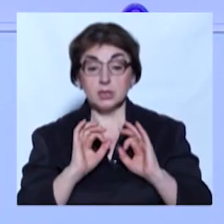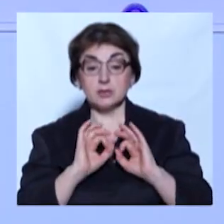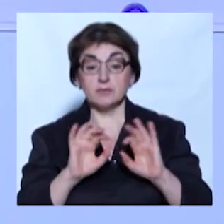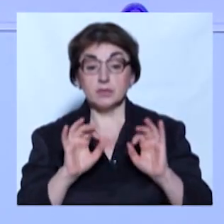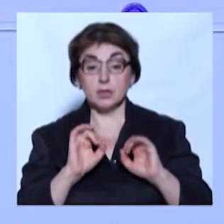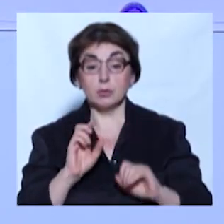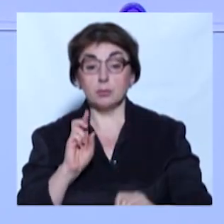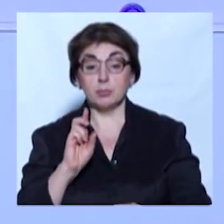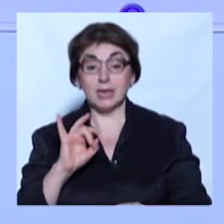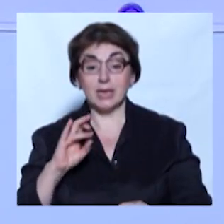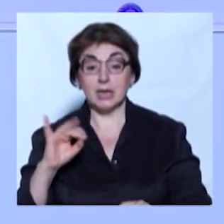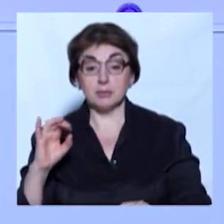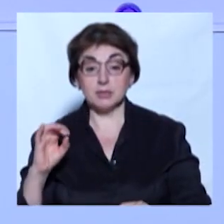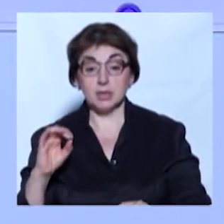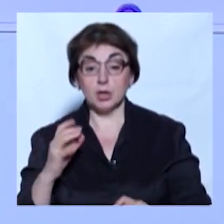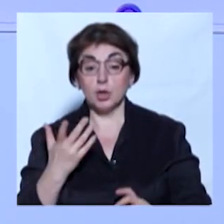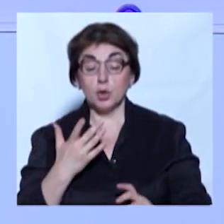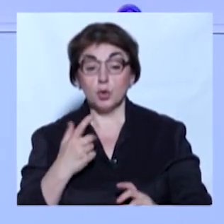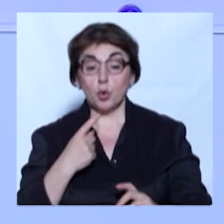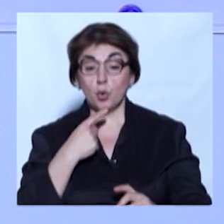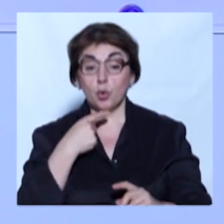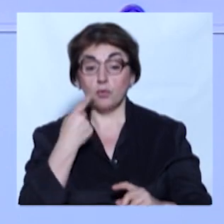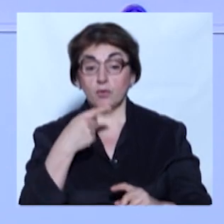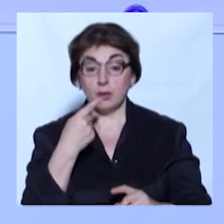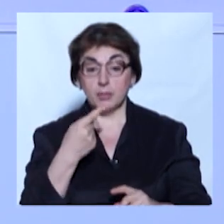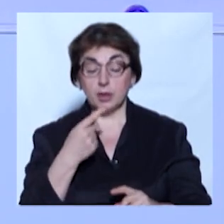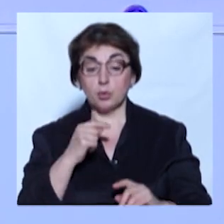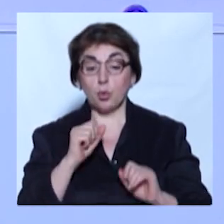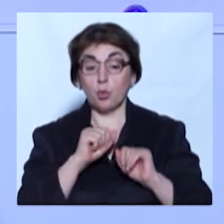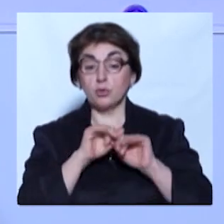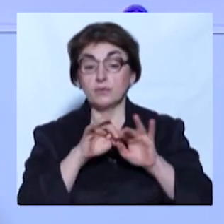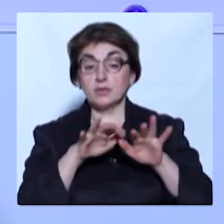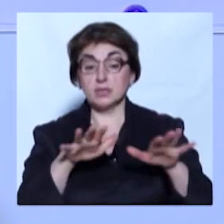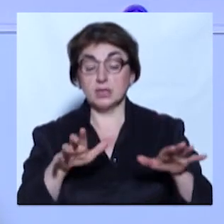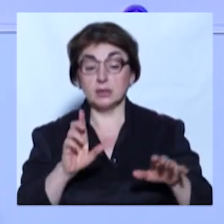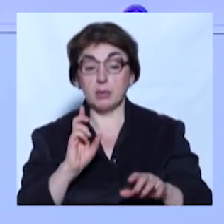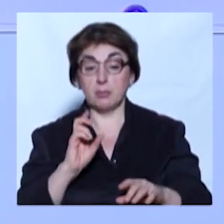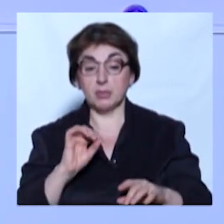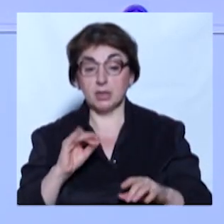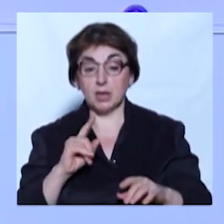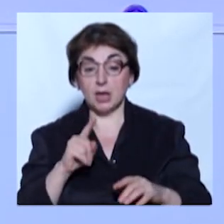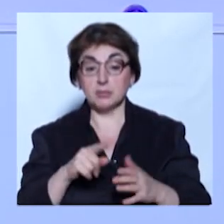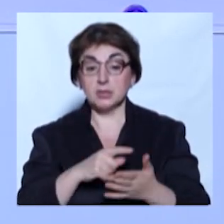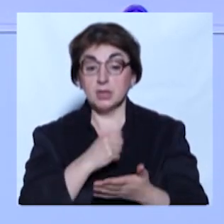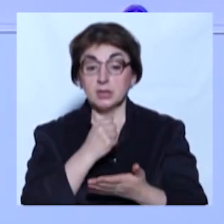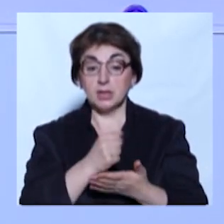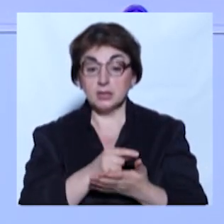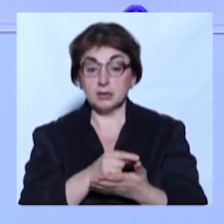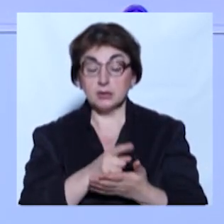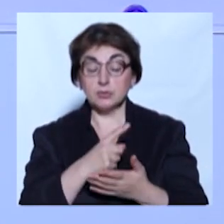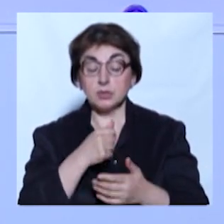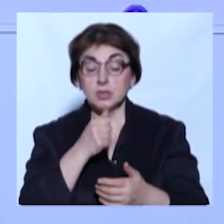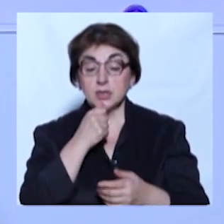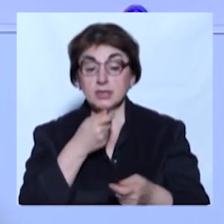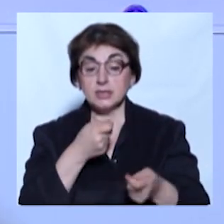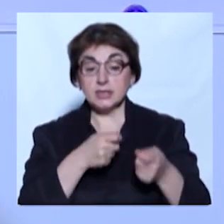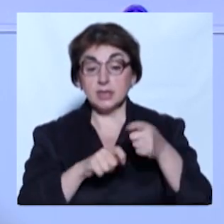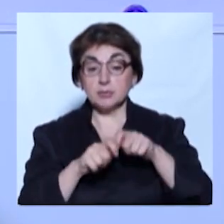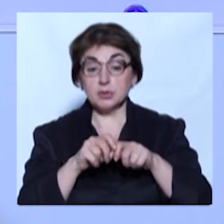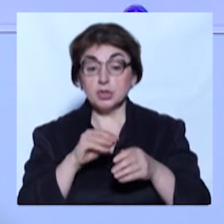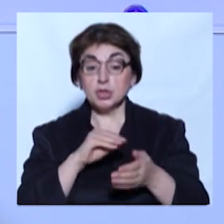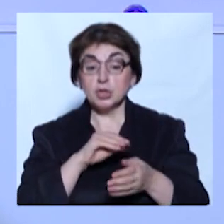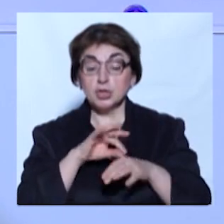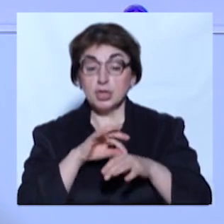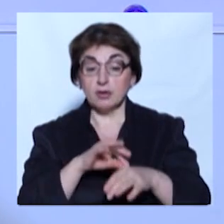ბგერაზე ვისაუბრებთ. Როგორ წარმოიქმნება და ვრცელდება ბგერა, ამის დასადგენად ცდებს ჩავატარებთ. Ასევე